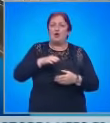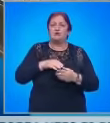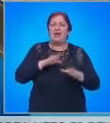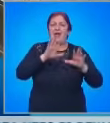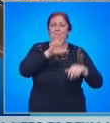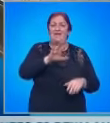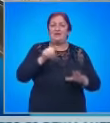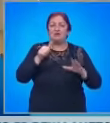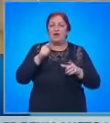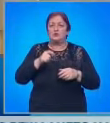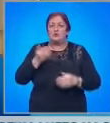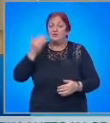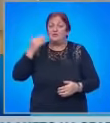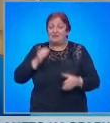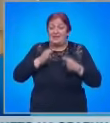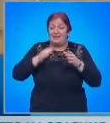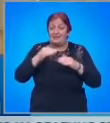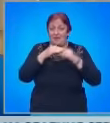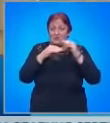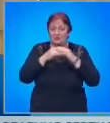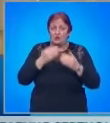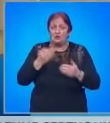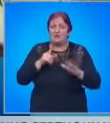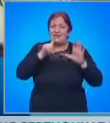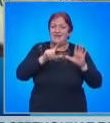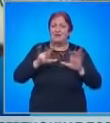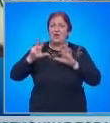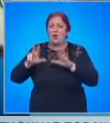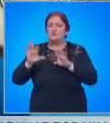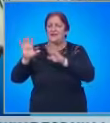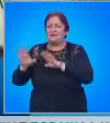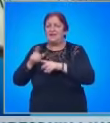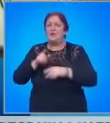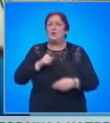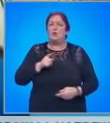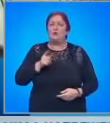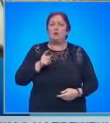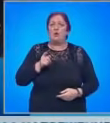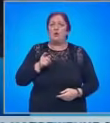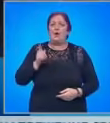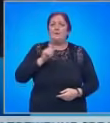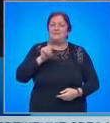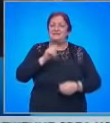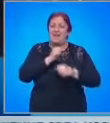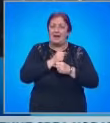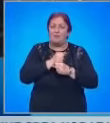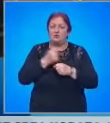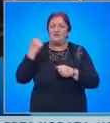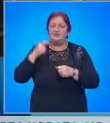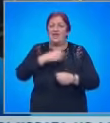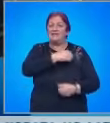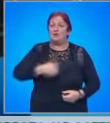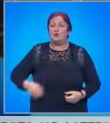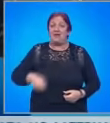и 6, които са в начален етап на строеж, и дори за 7, 8 и 9, по които все още не се работи. Вчера от